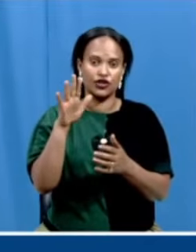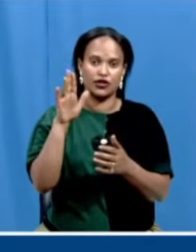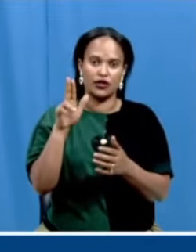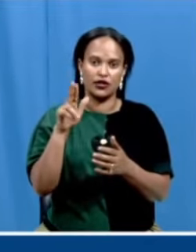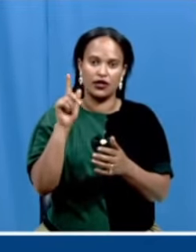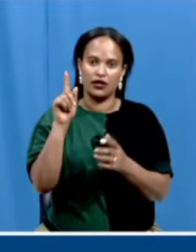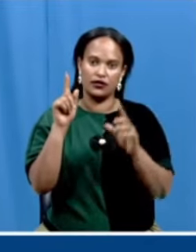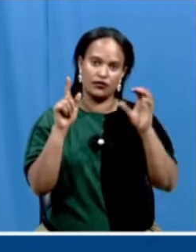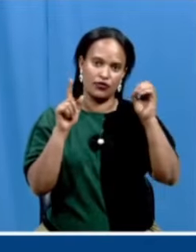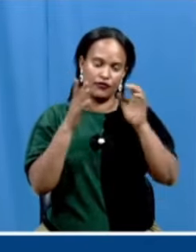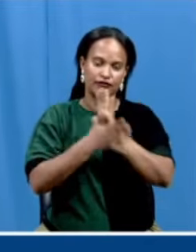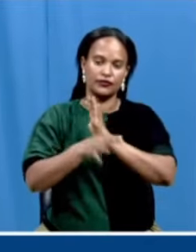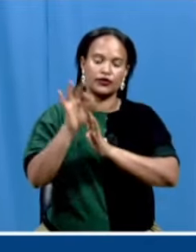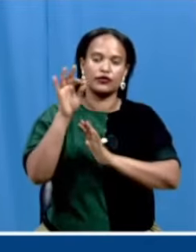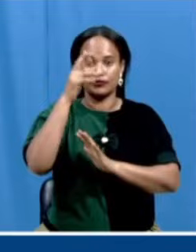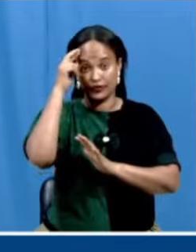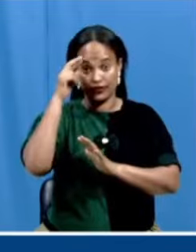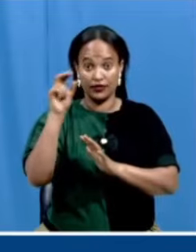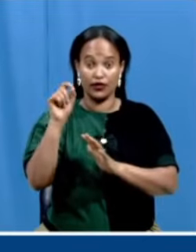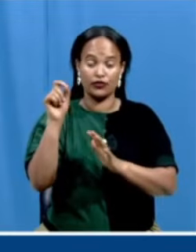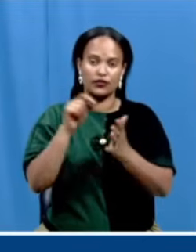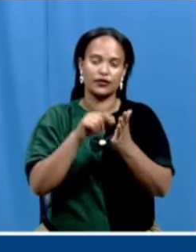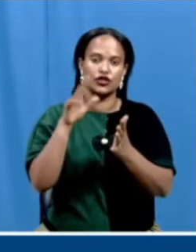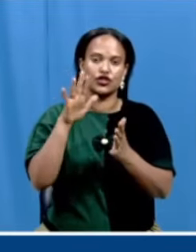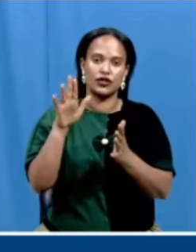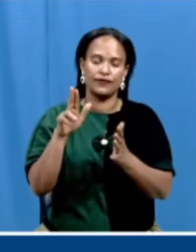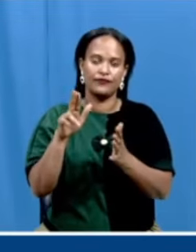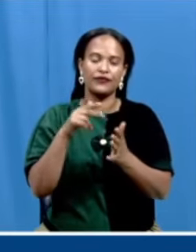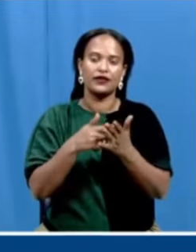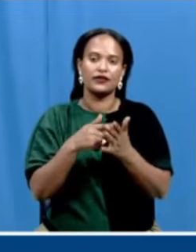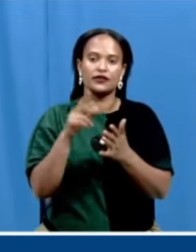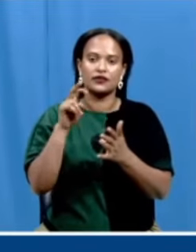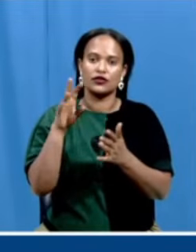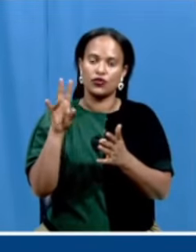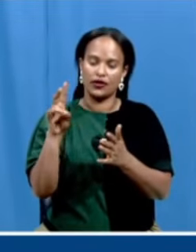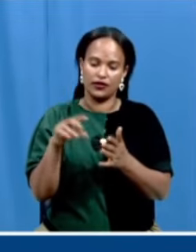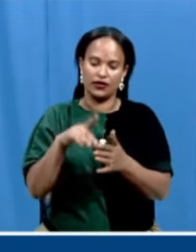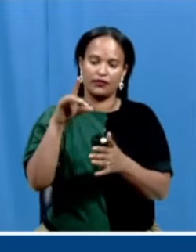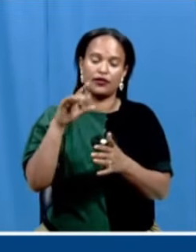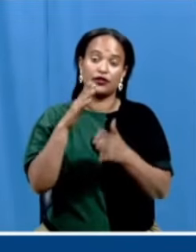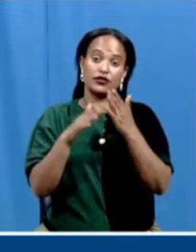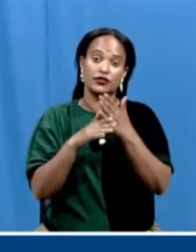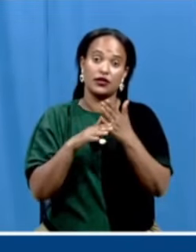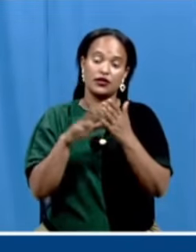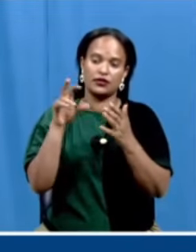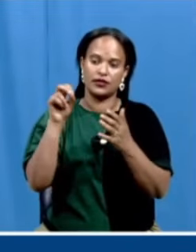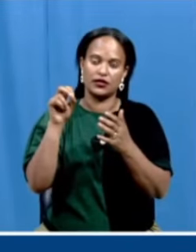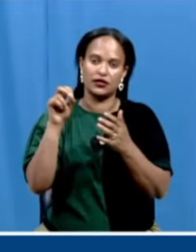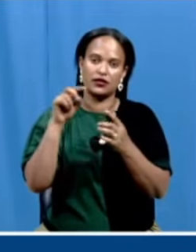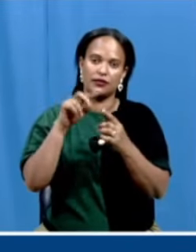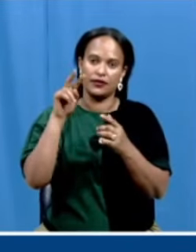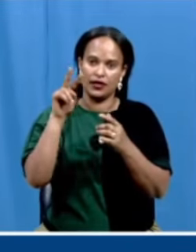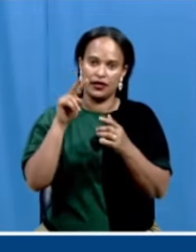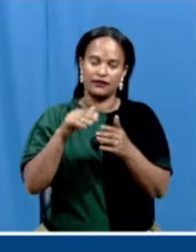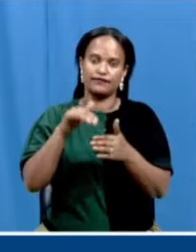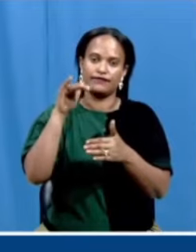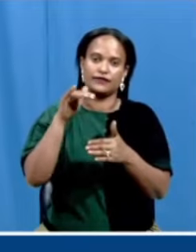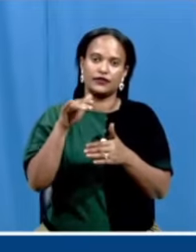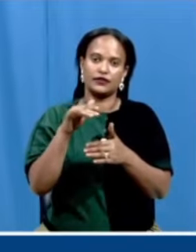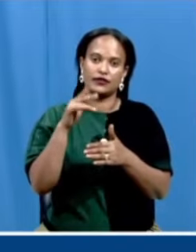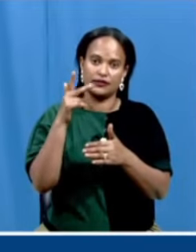ሓደ ንባሩ መፈፀምታ ምርካቡ ስዒቡ ዓወት ዘመዝገበ ስሑል ሽረ ነጥባ ናብ 27 ክበቢላ ደረጃ ድማ ካብ 30 ናብ ካልኣይ ደይባ ኣላ። እቲ